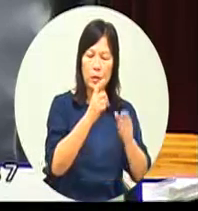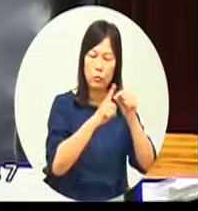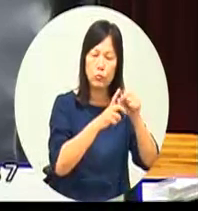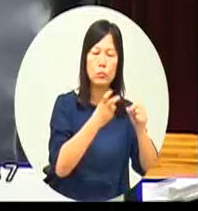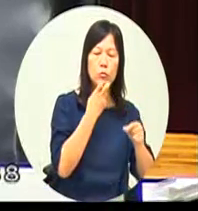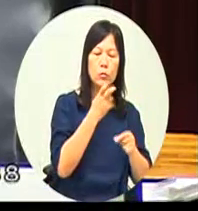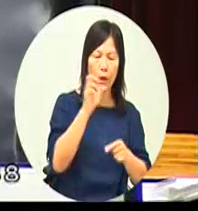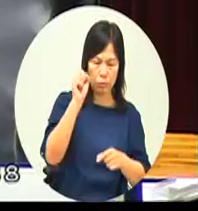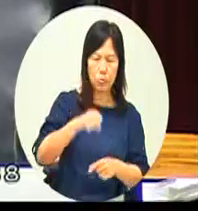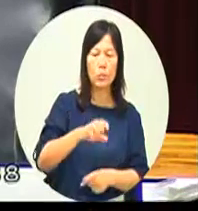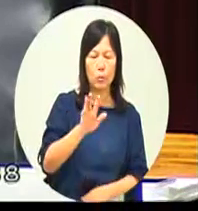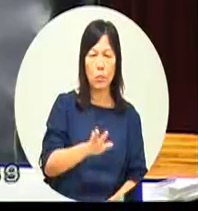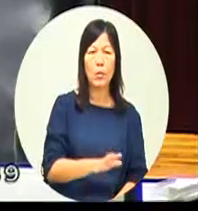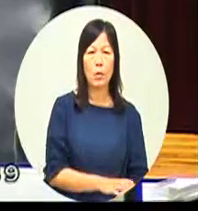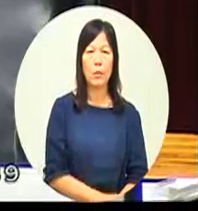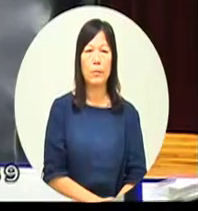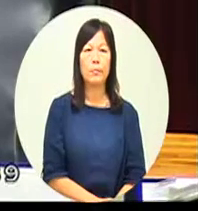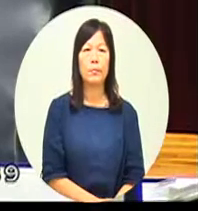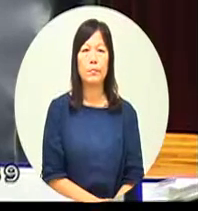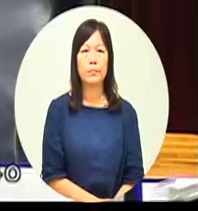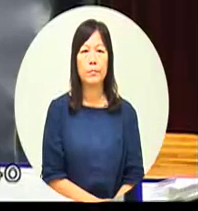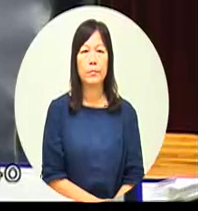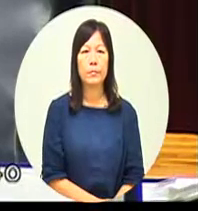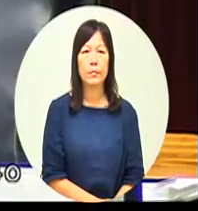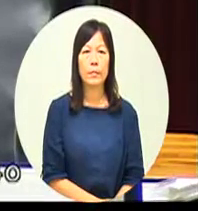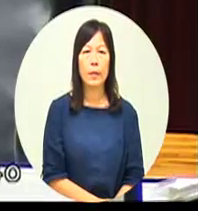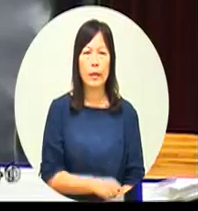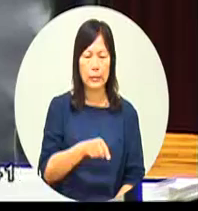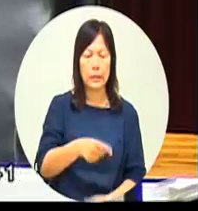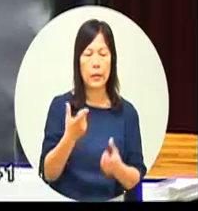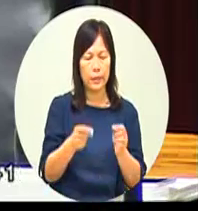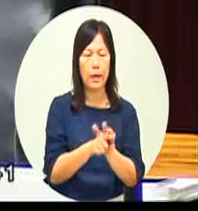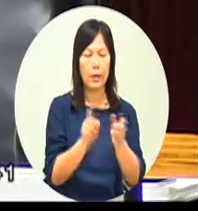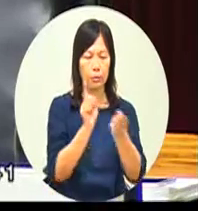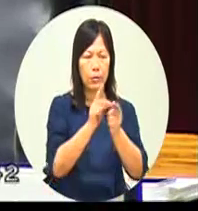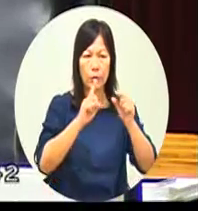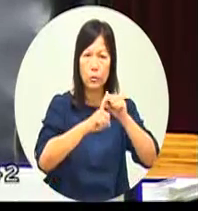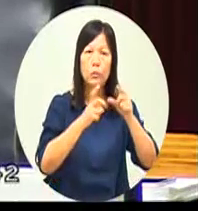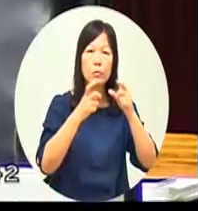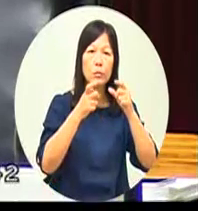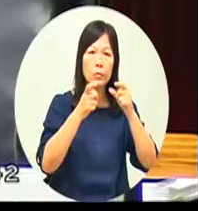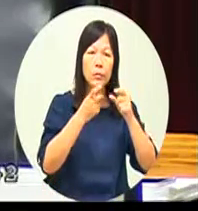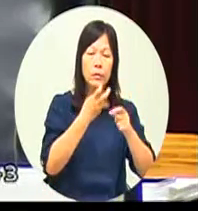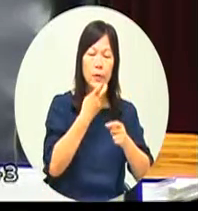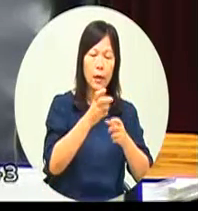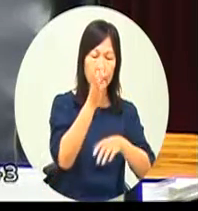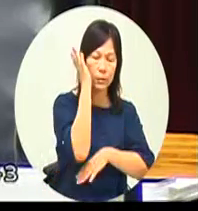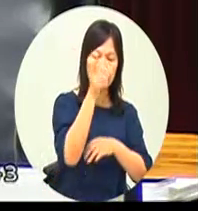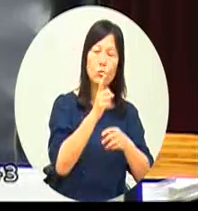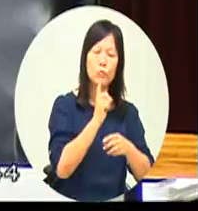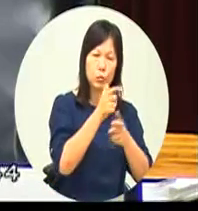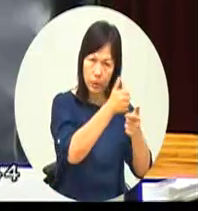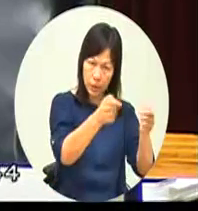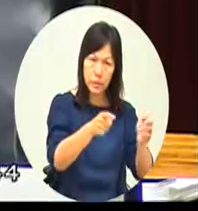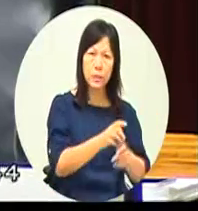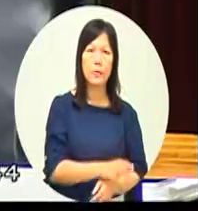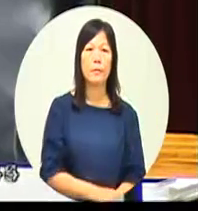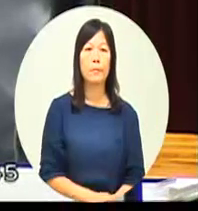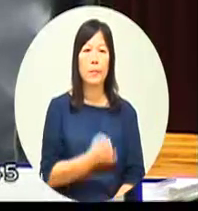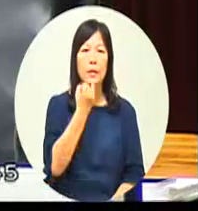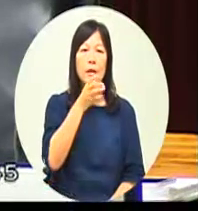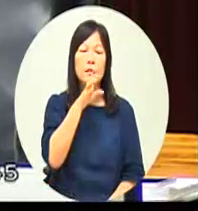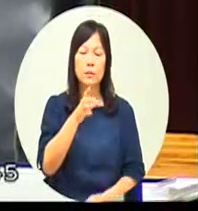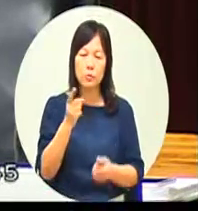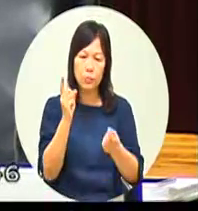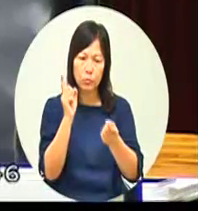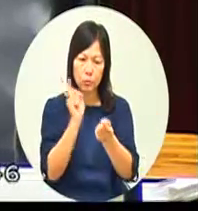府的回应，这里也要谢谢中央政府。但是对于统筹